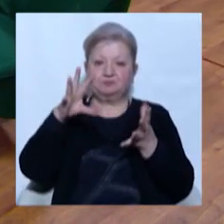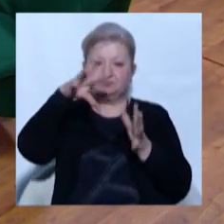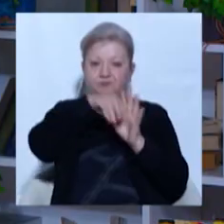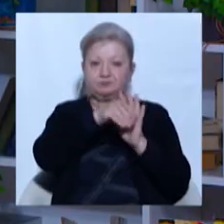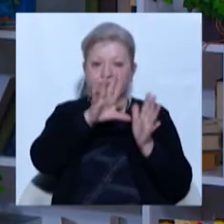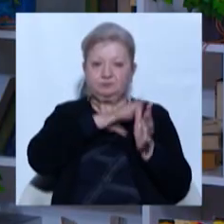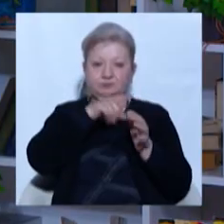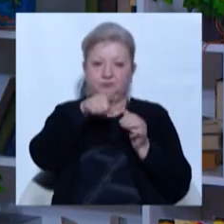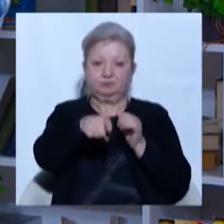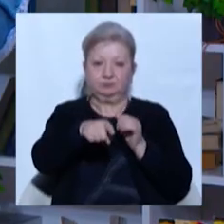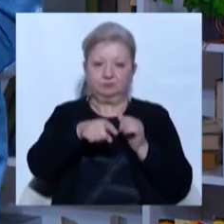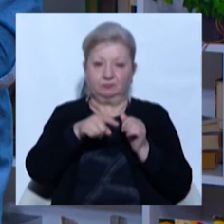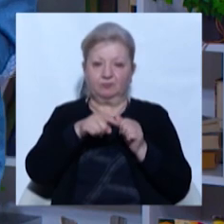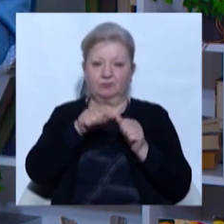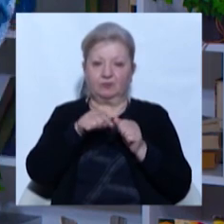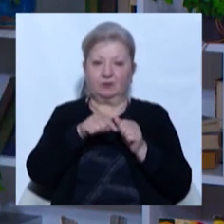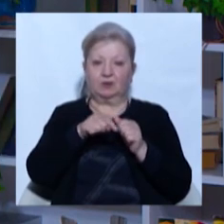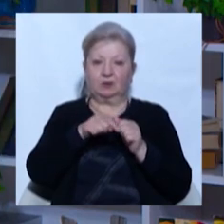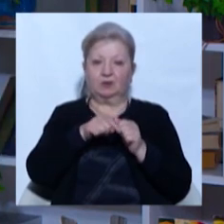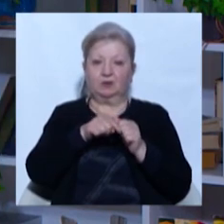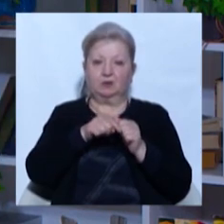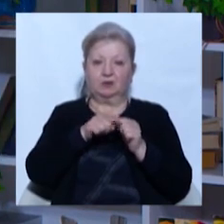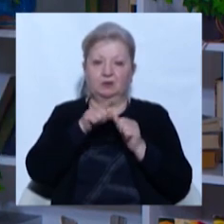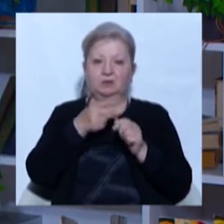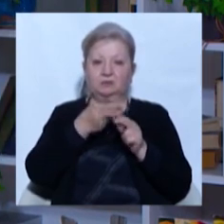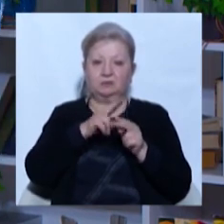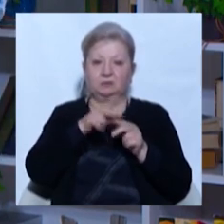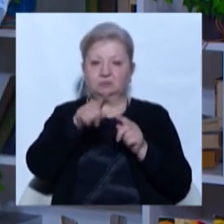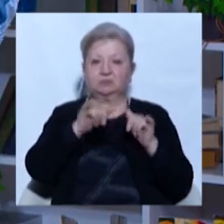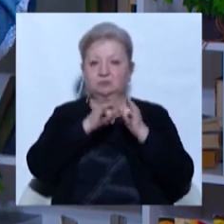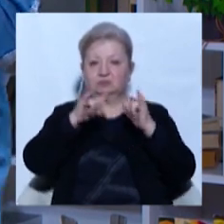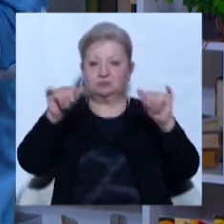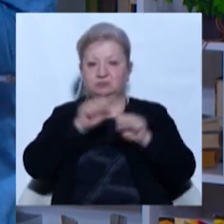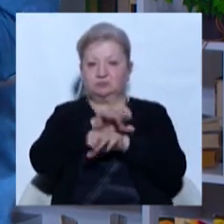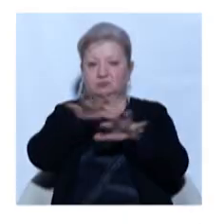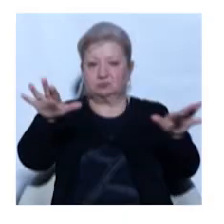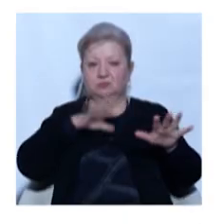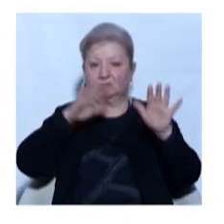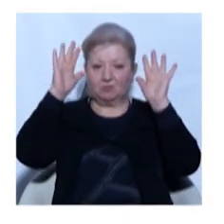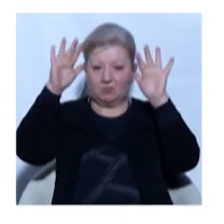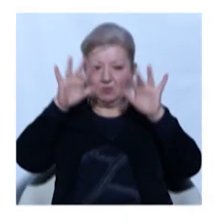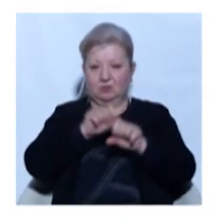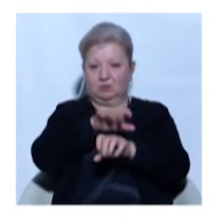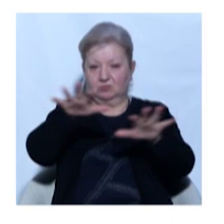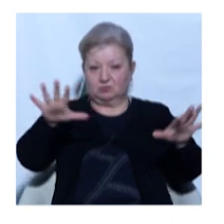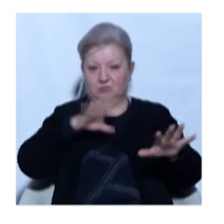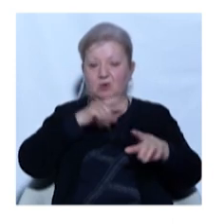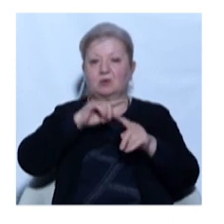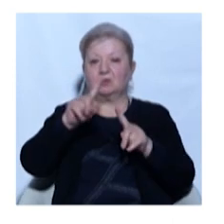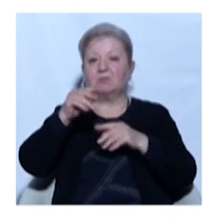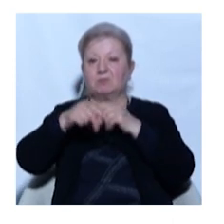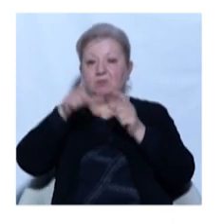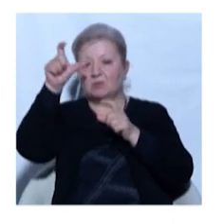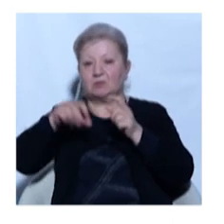ჩანს, ეს მოგვები და აქედან ავრცელებდნენ მთელ საქართველოში მაზდიანობას, ვინაიდან მემატიანე წერს, რომ